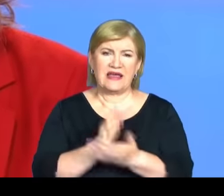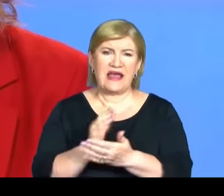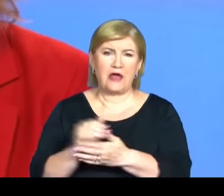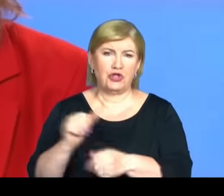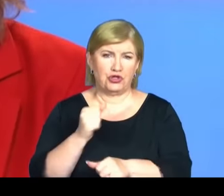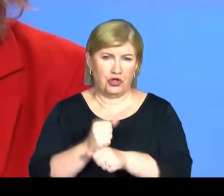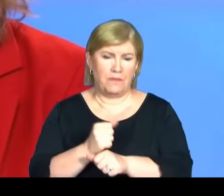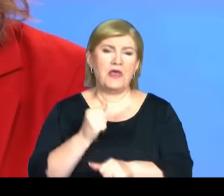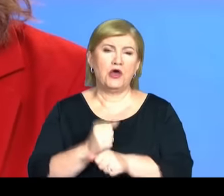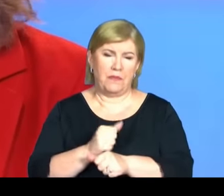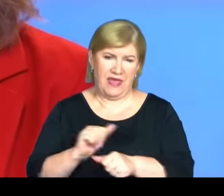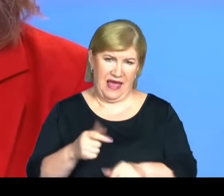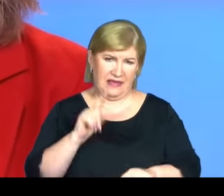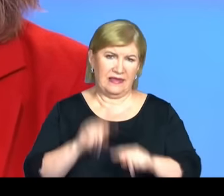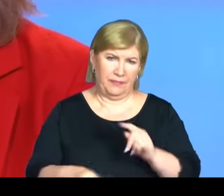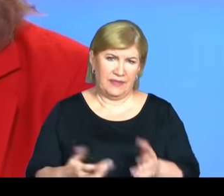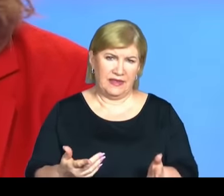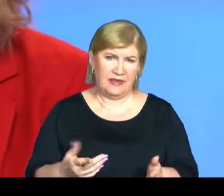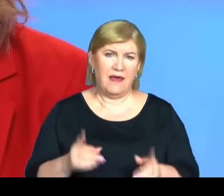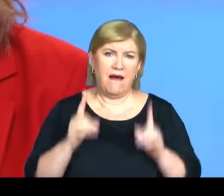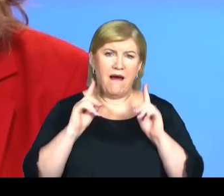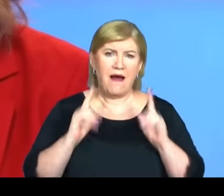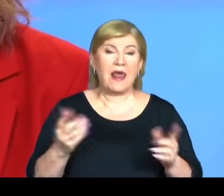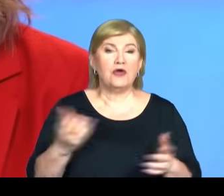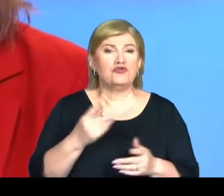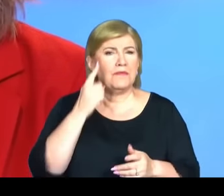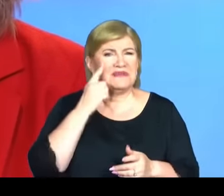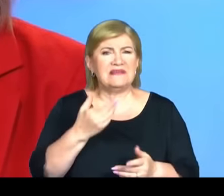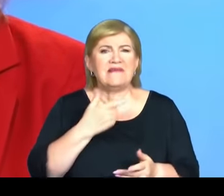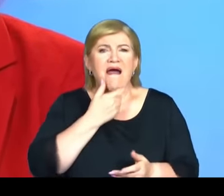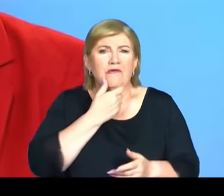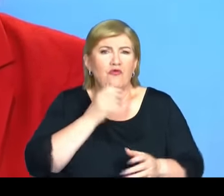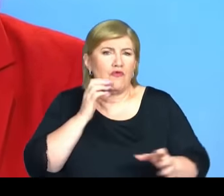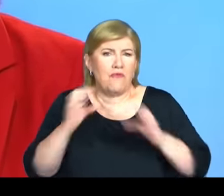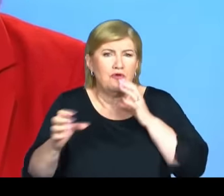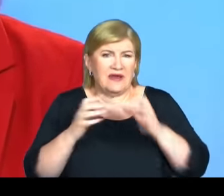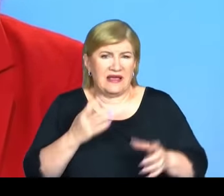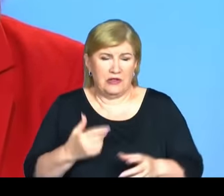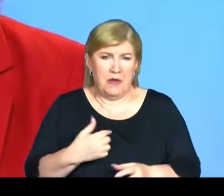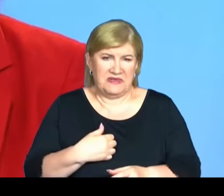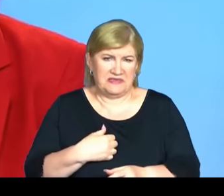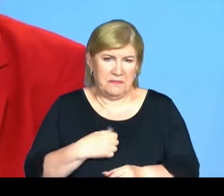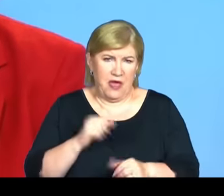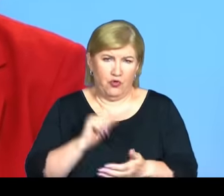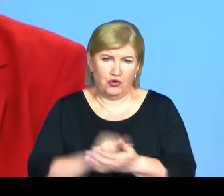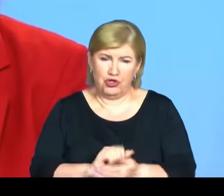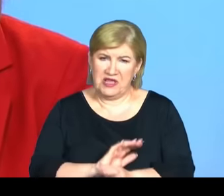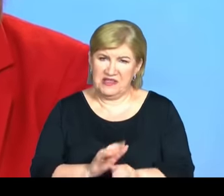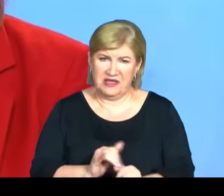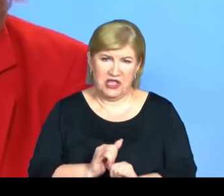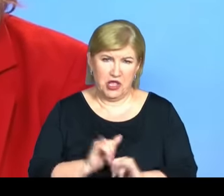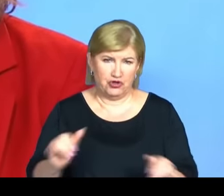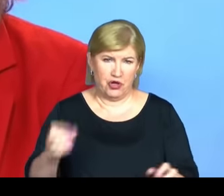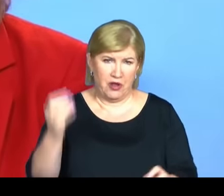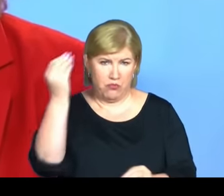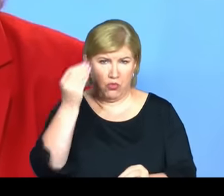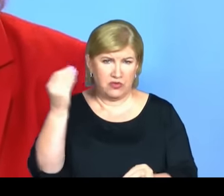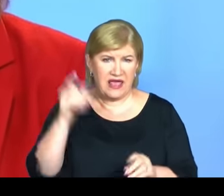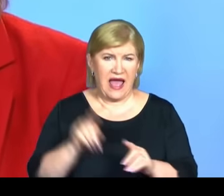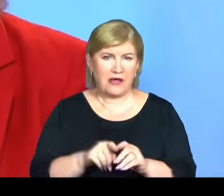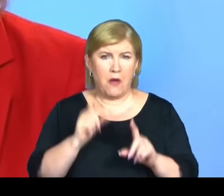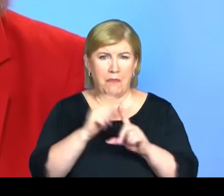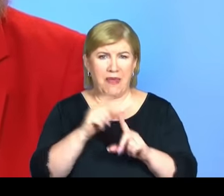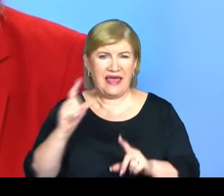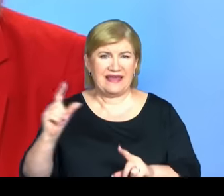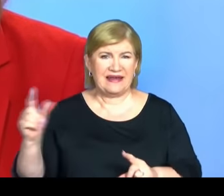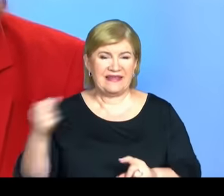aj chyby, ale čo myslíte, akú komunikáciu? Lebo my sme určite nikdy nešírili také blúdy ako pán Pellegrini, keď sedel v